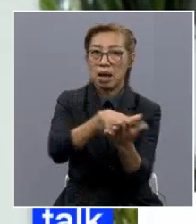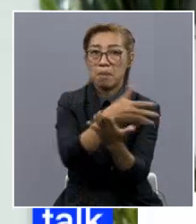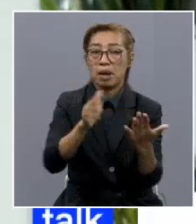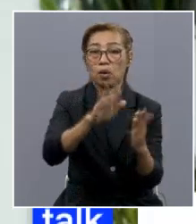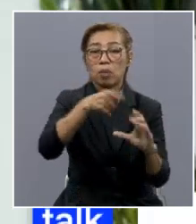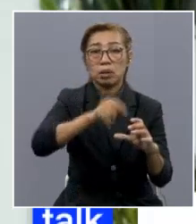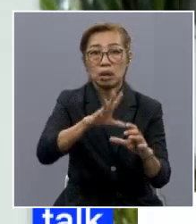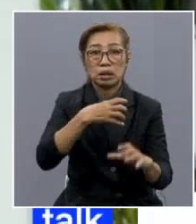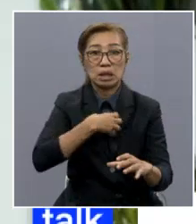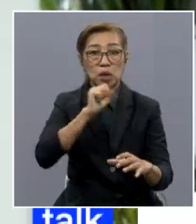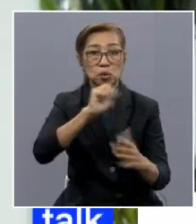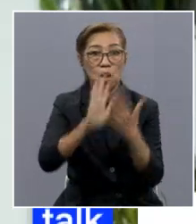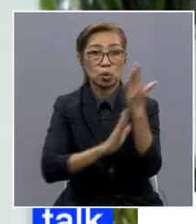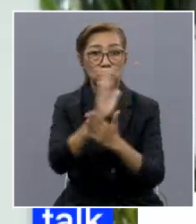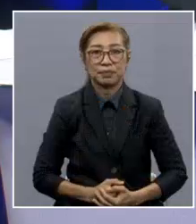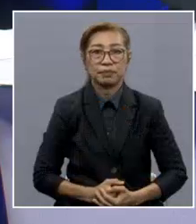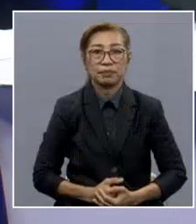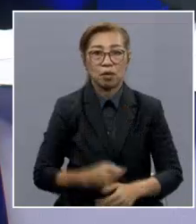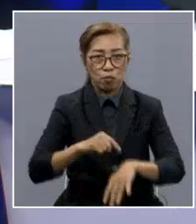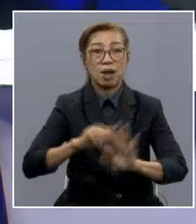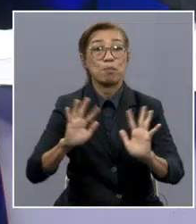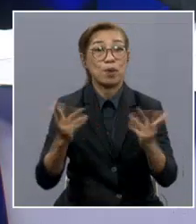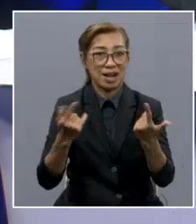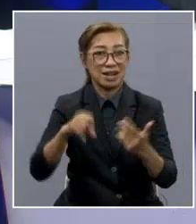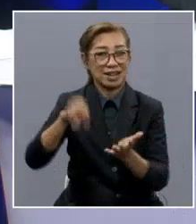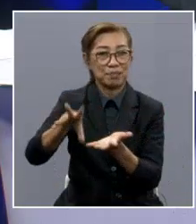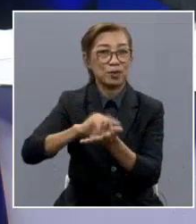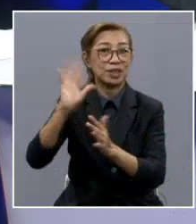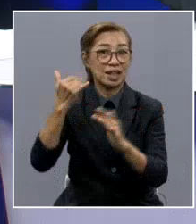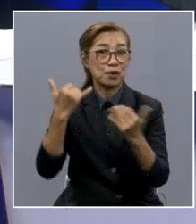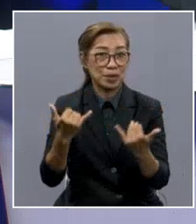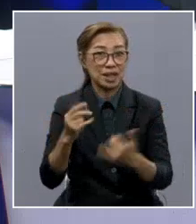ปไม่ถึงจุดหมายก็ได้หมดเวลาของเก็บตกจากเนชั่นแล้